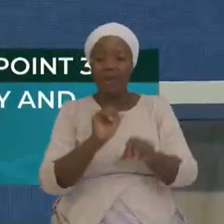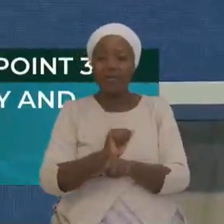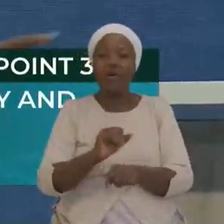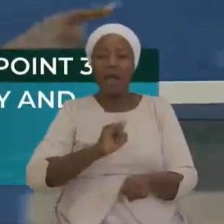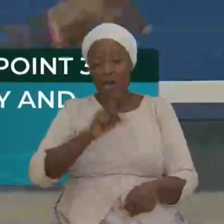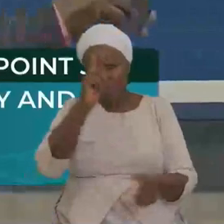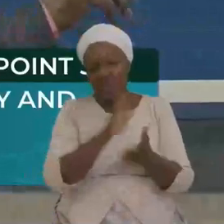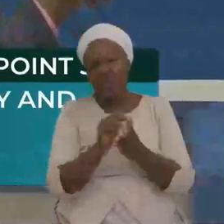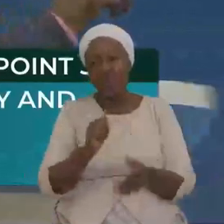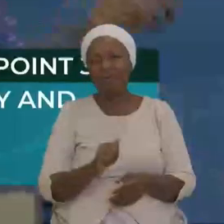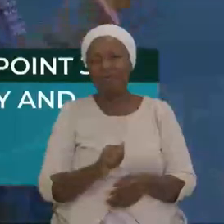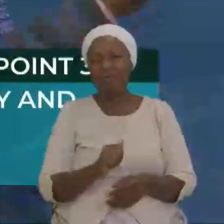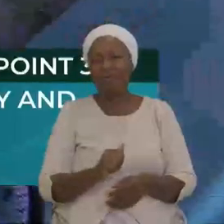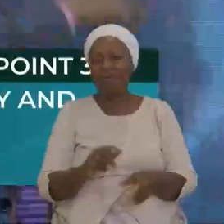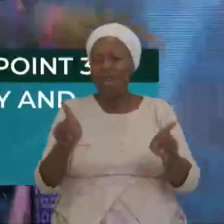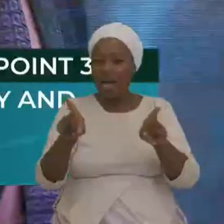Miracle, je crois.